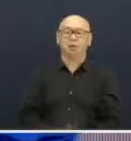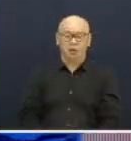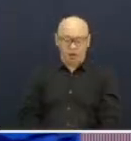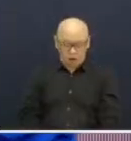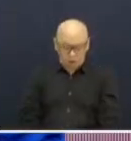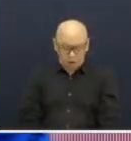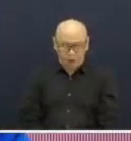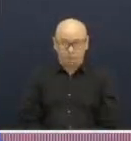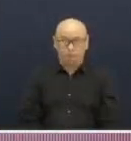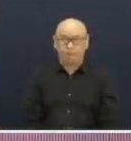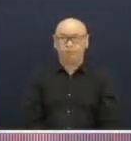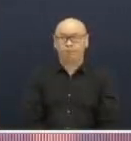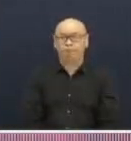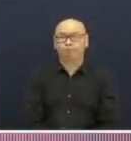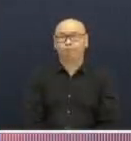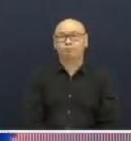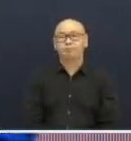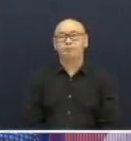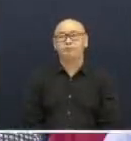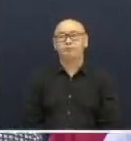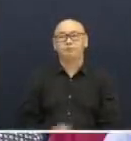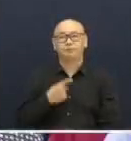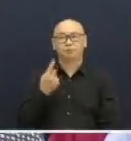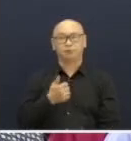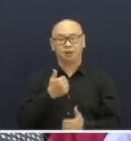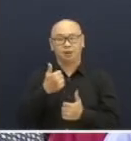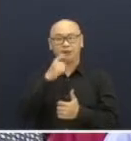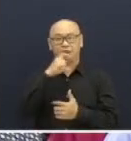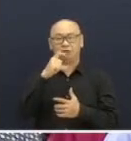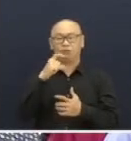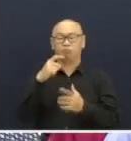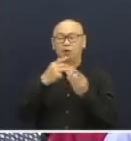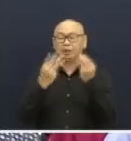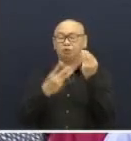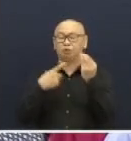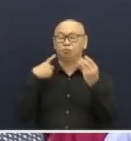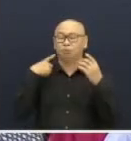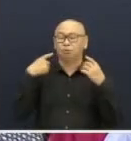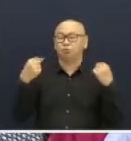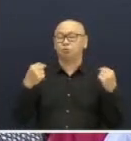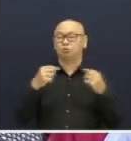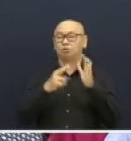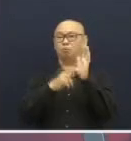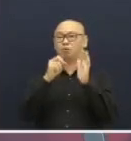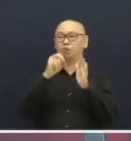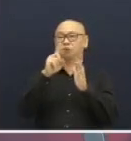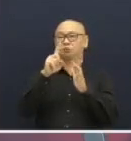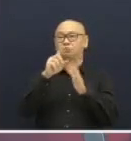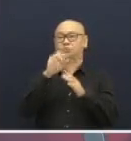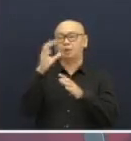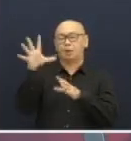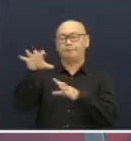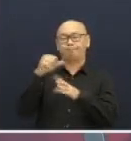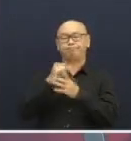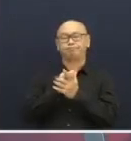waktu ingin ditambahkan? Cukup. Kami persilakan kepada calon wakil gubernur nomor urut 1 menanggapi jawaban calon gubernur nomor urut 2 dengan waktu